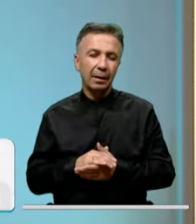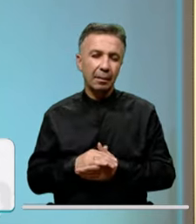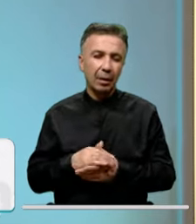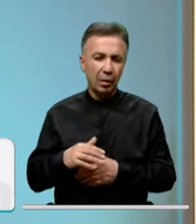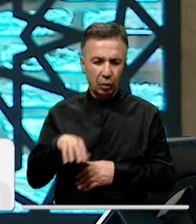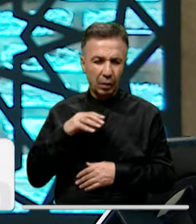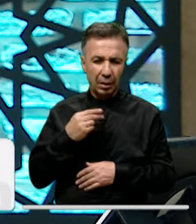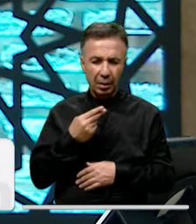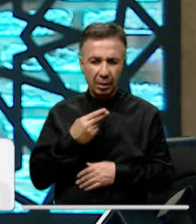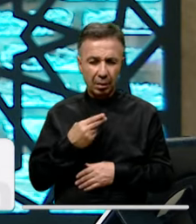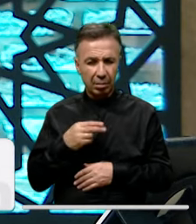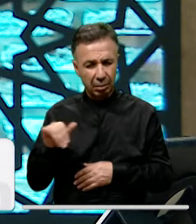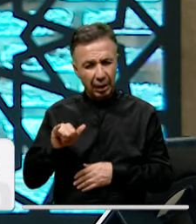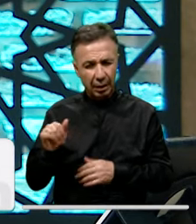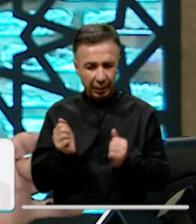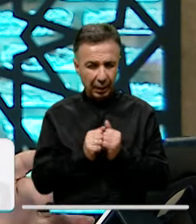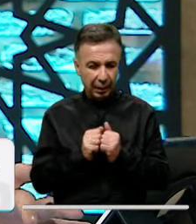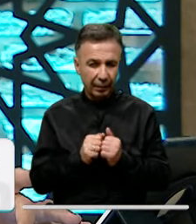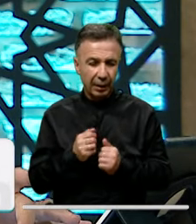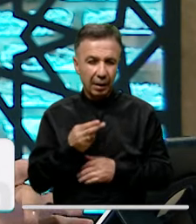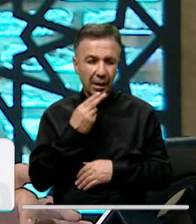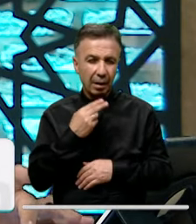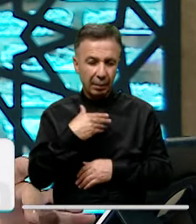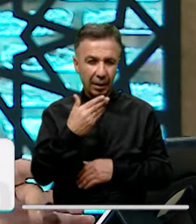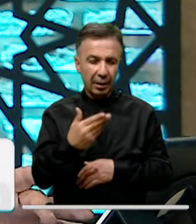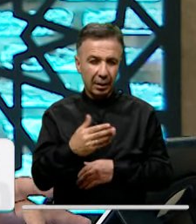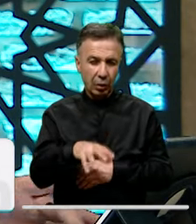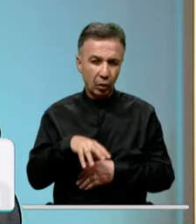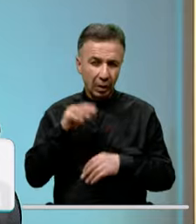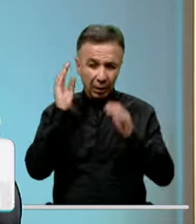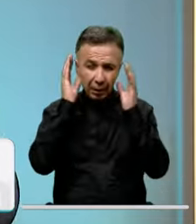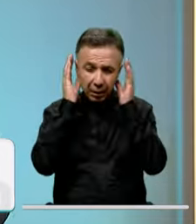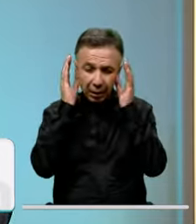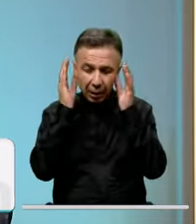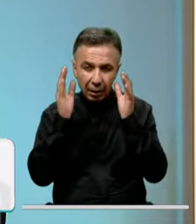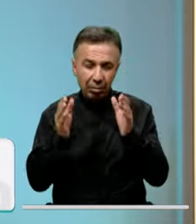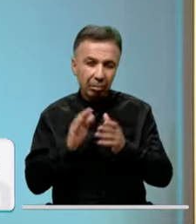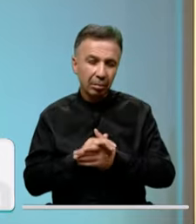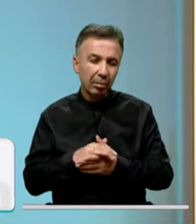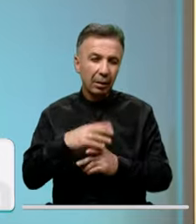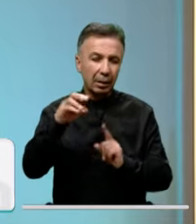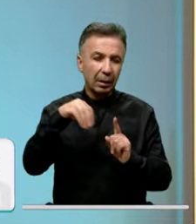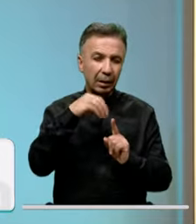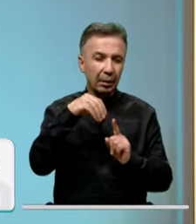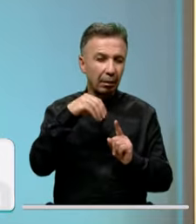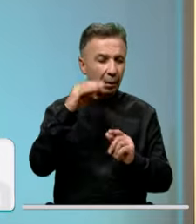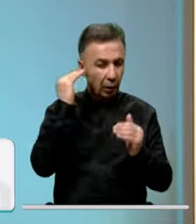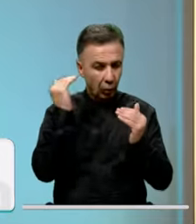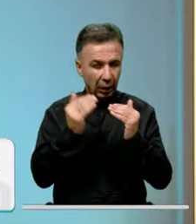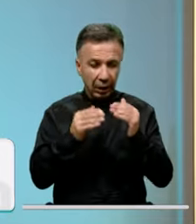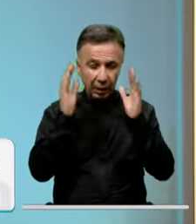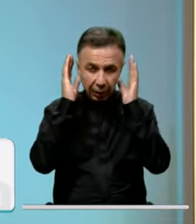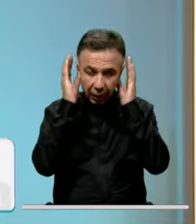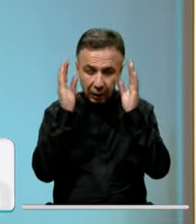o da kılabilirsiniz. Problem yok. Hatta hanımefendi biraz ileride dursa sünnet kılarken, imama uyarak namaz